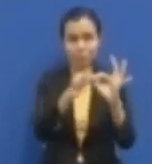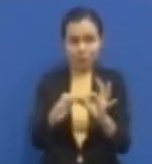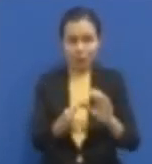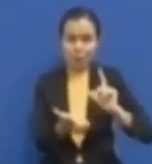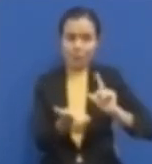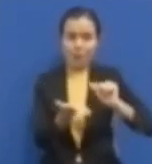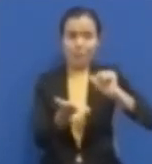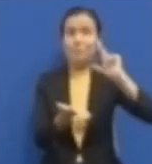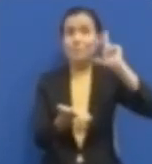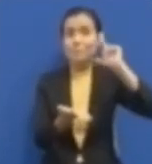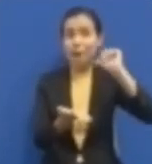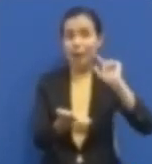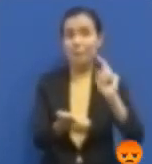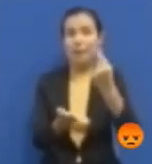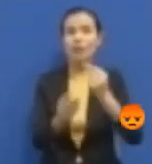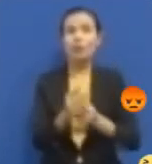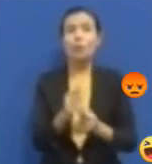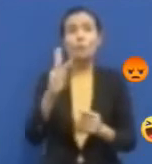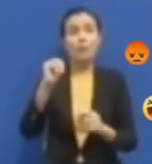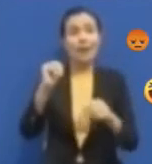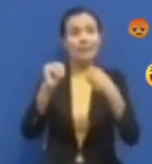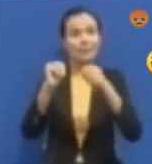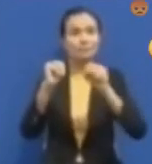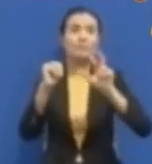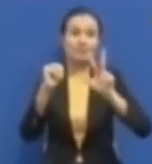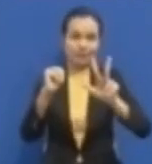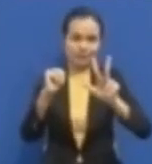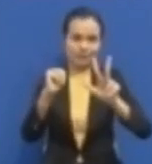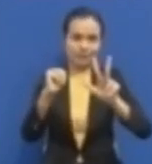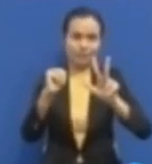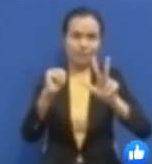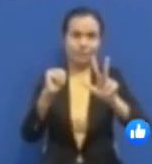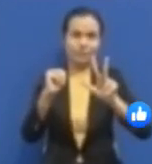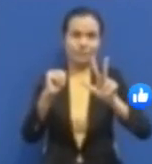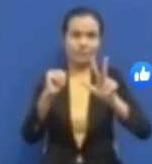รบปฏิรูปประเทศมาตรา13